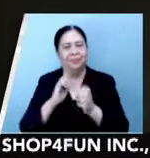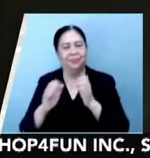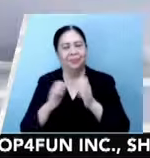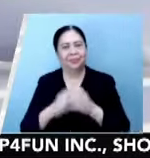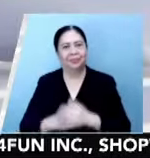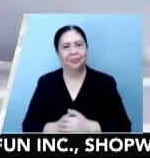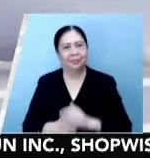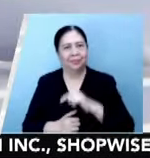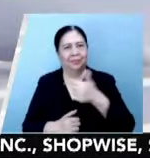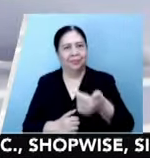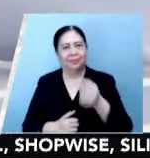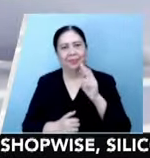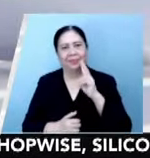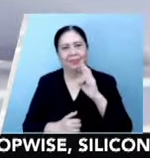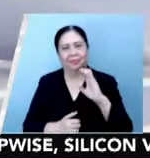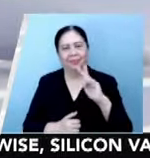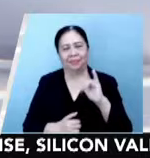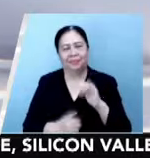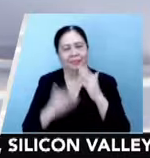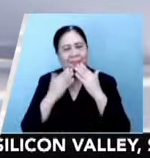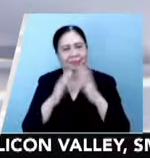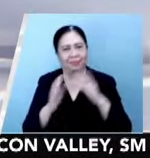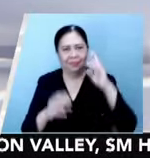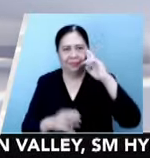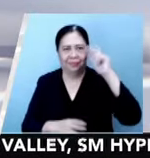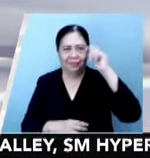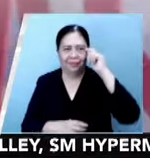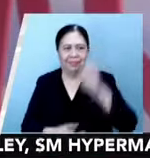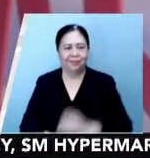Vicky? Maraming salamat sa iyo, Rafi Tima.